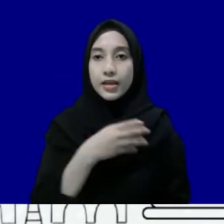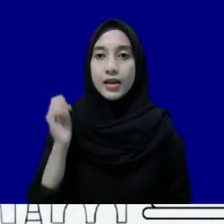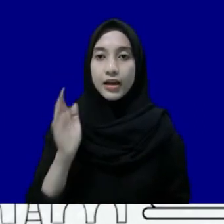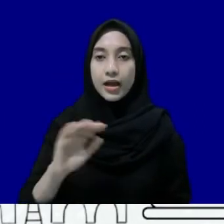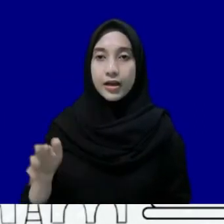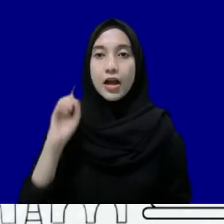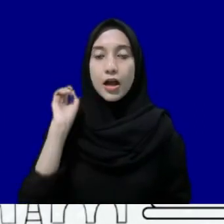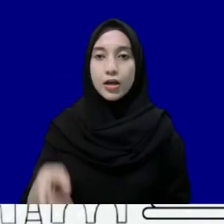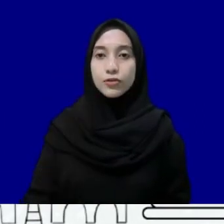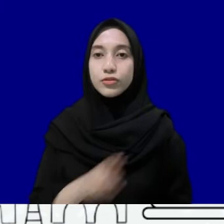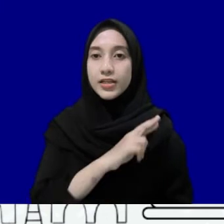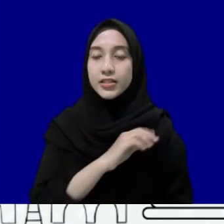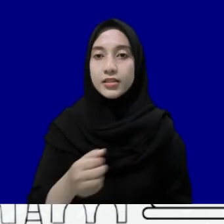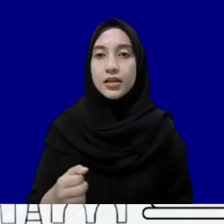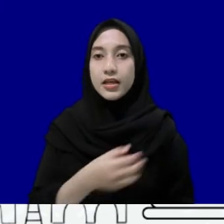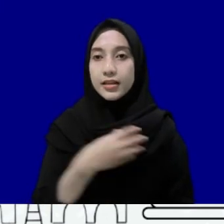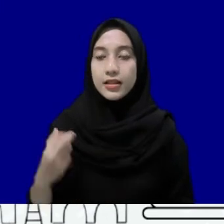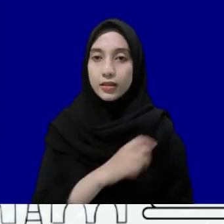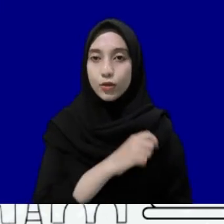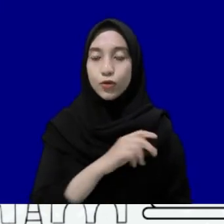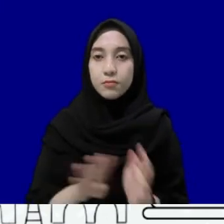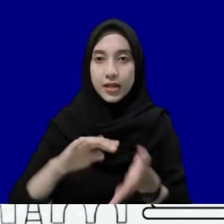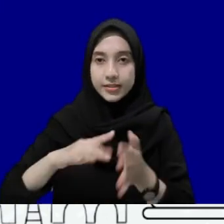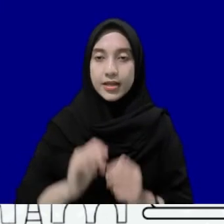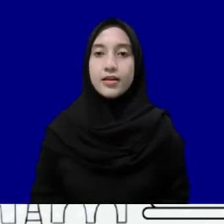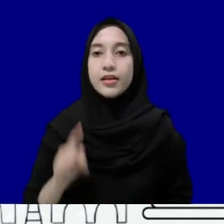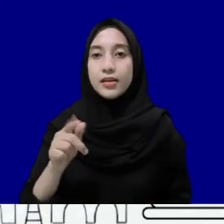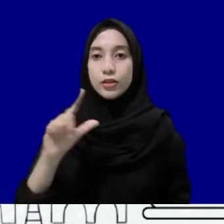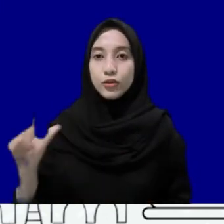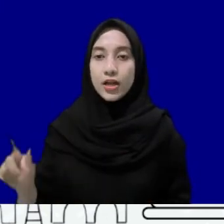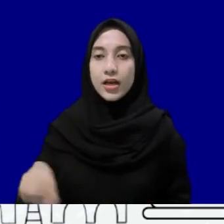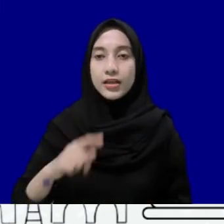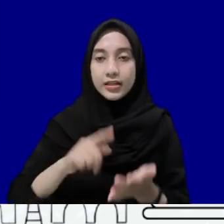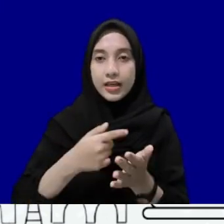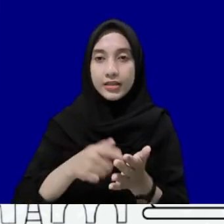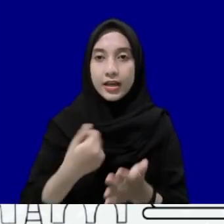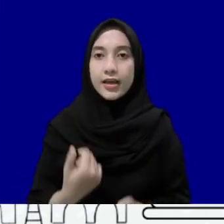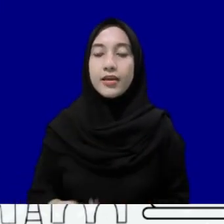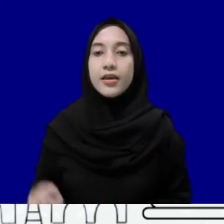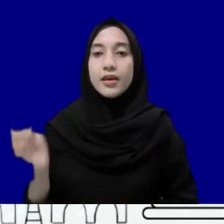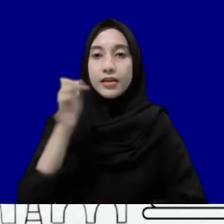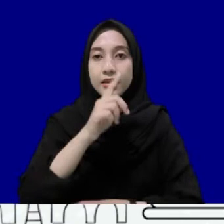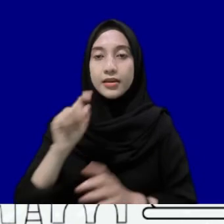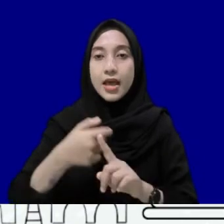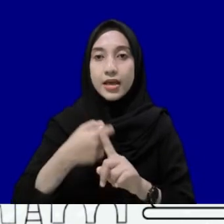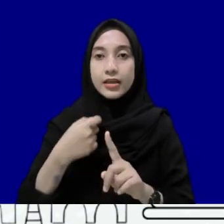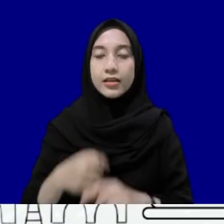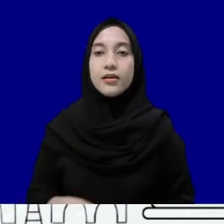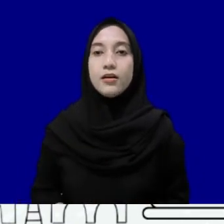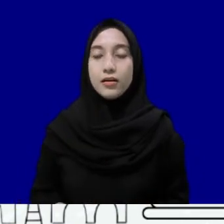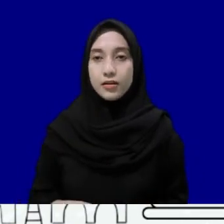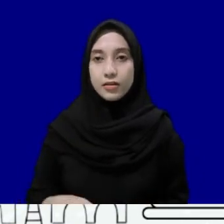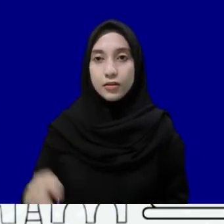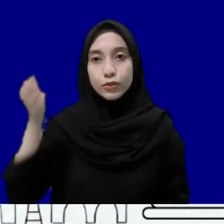Itulah sepenggal sejarah dan nilai-nilai dari makna Sumpah Pemuda. Anak-anak dapat menerapkan nilai-nilai Sumpah Pemuda dalam